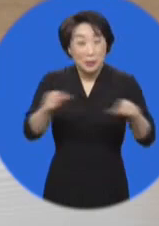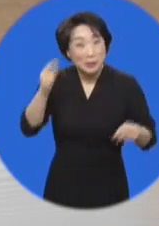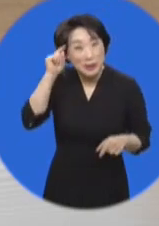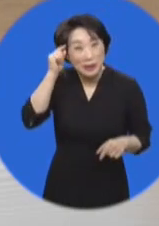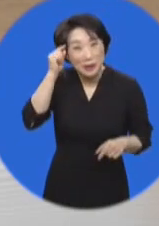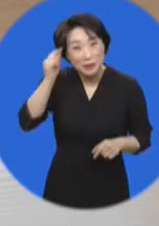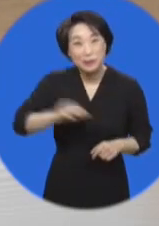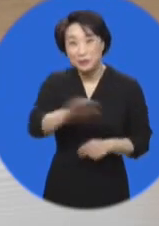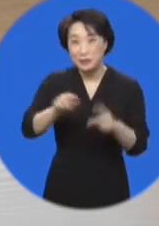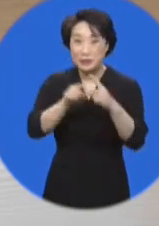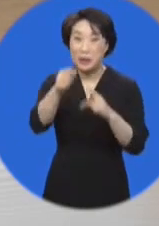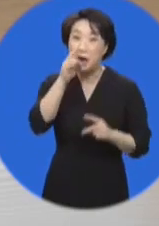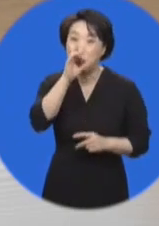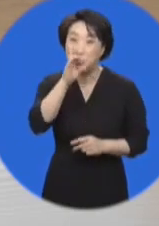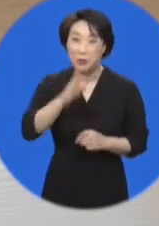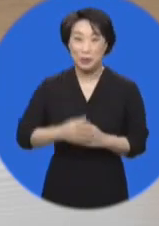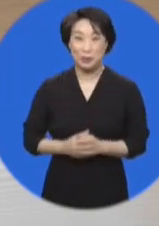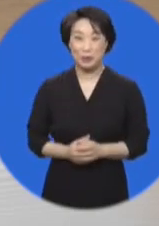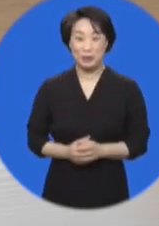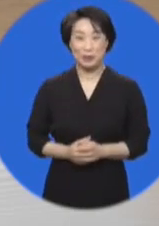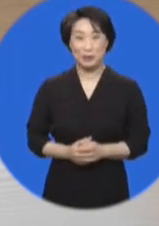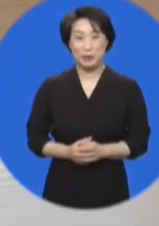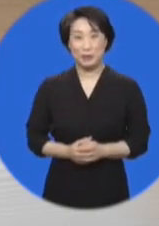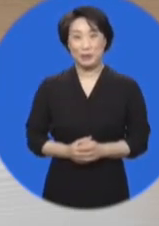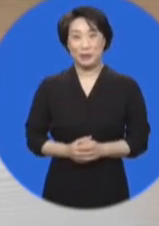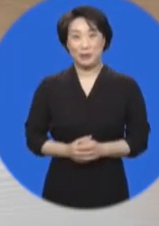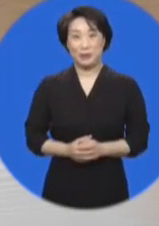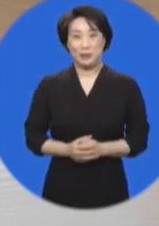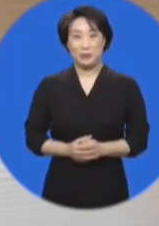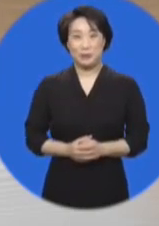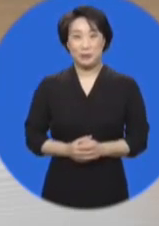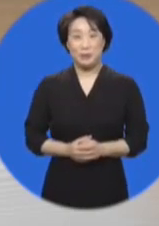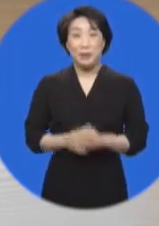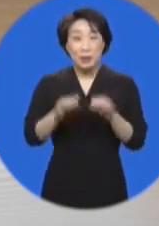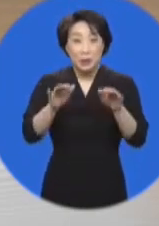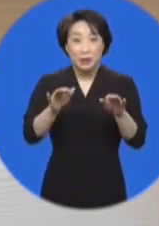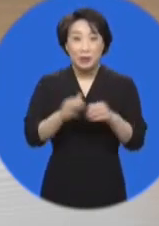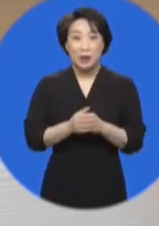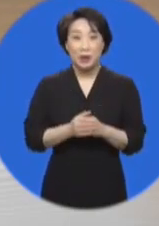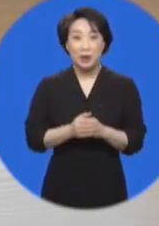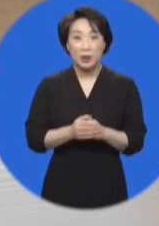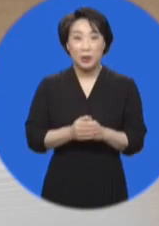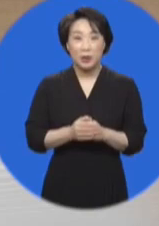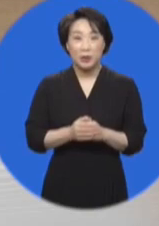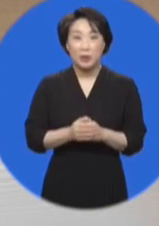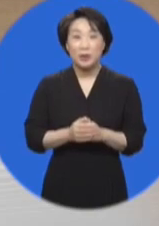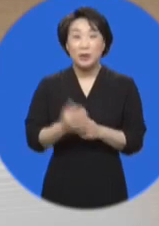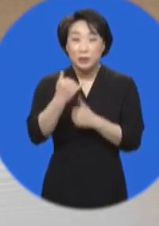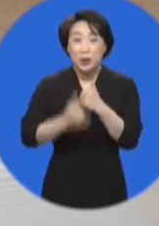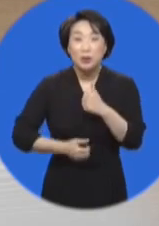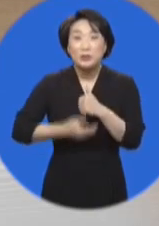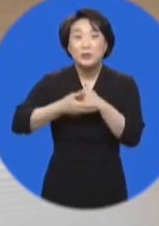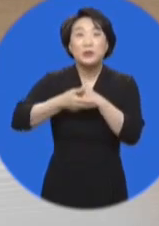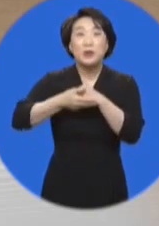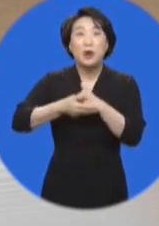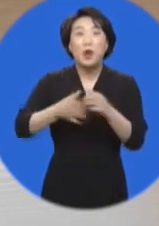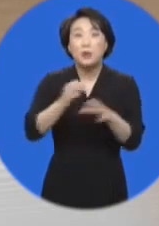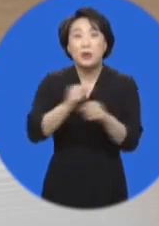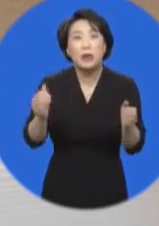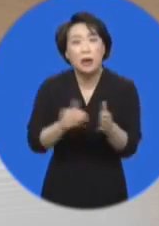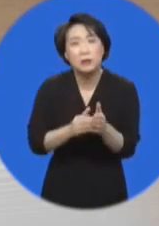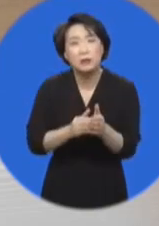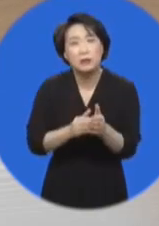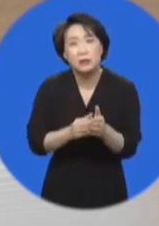상식적으로 이해가 되지 않잖아요. 예. 그런데 어디까지 섬기느냐?